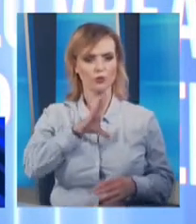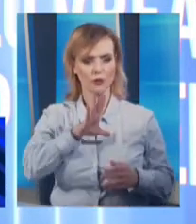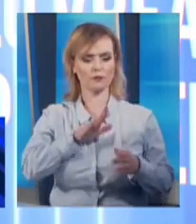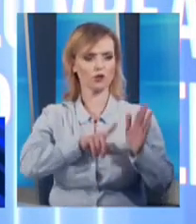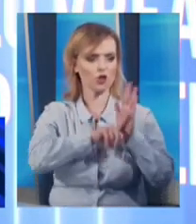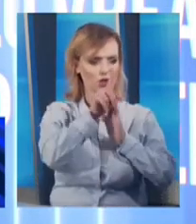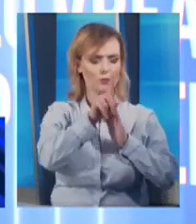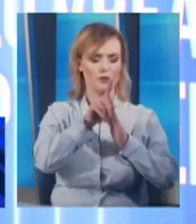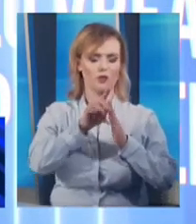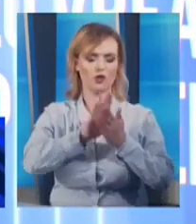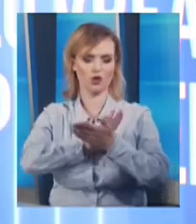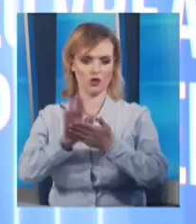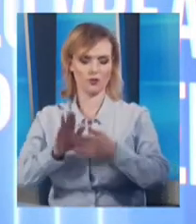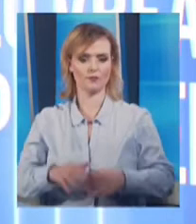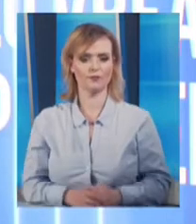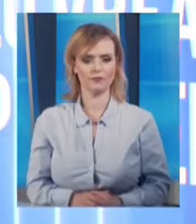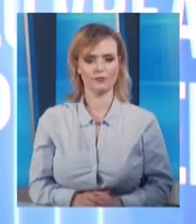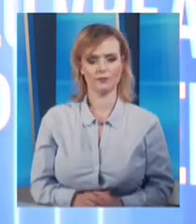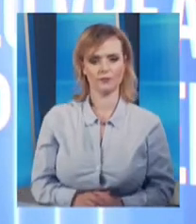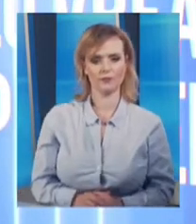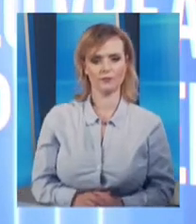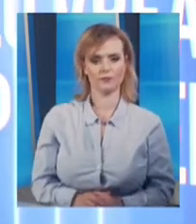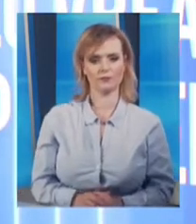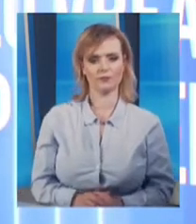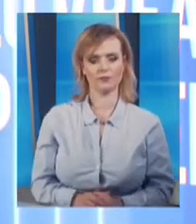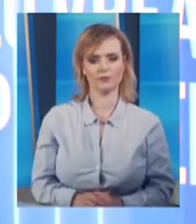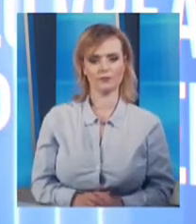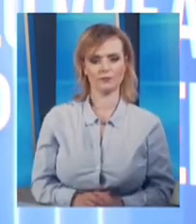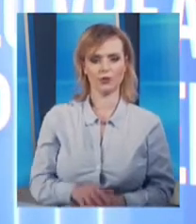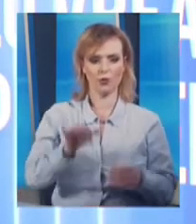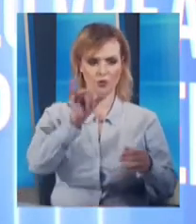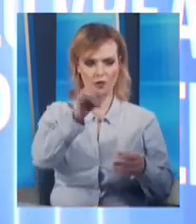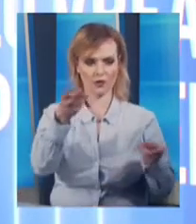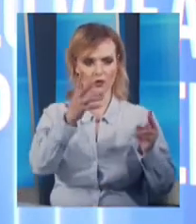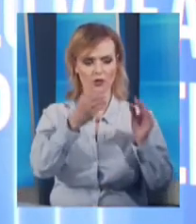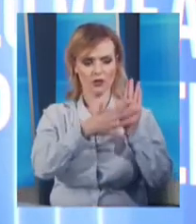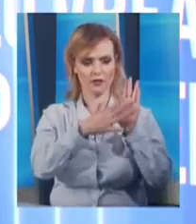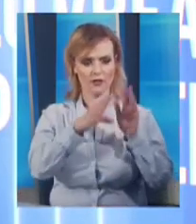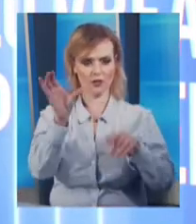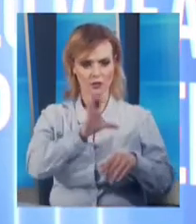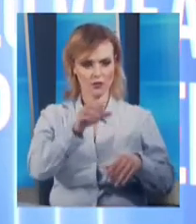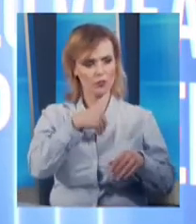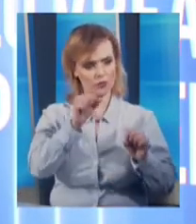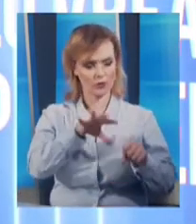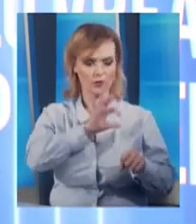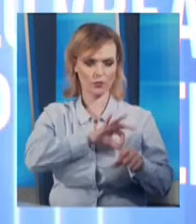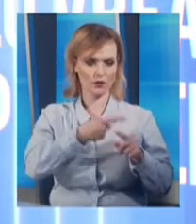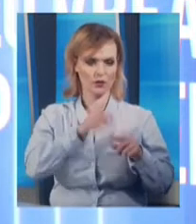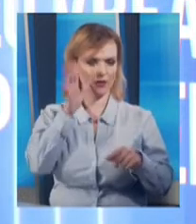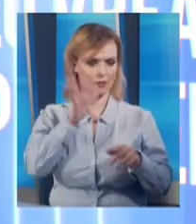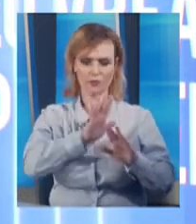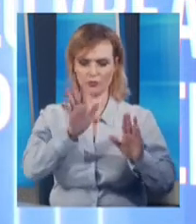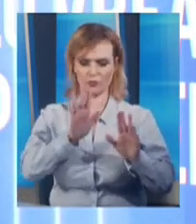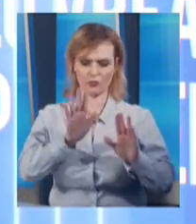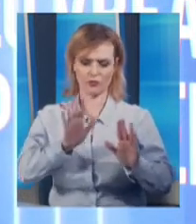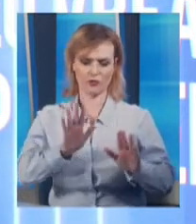și alte, dar înțeleg că mai s-au terminat timp. 9 secunde mai sunt. Dacă doriți să vă folosiți acest timp. Da,